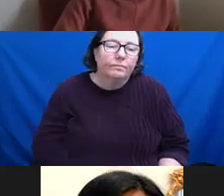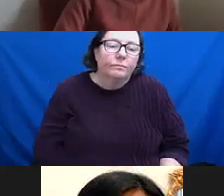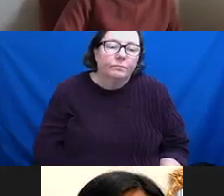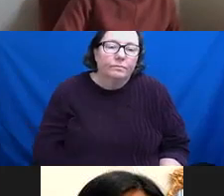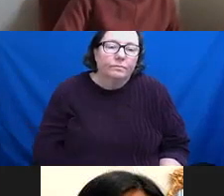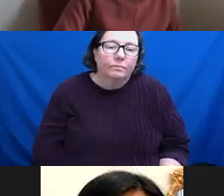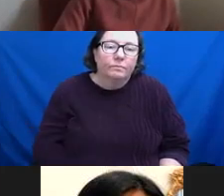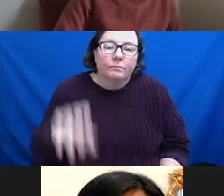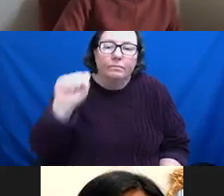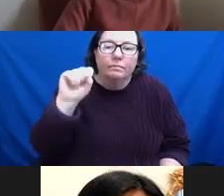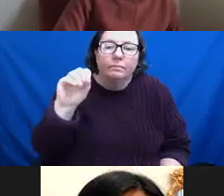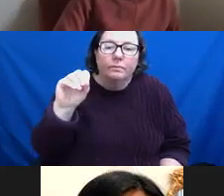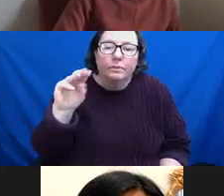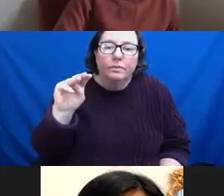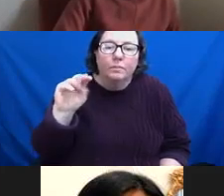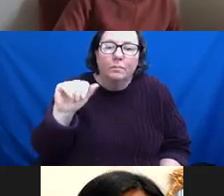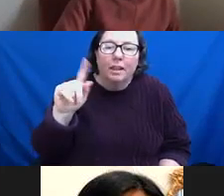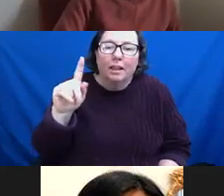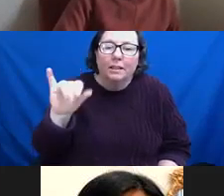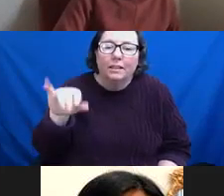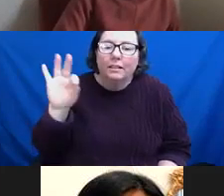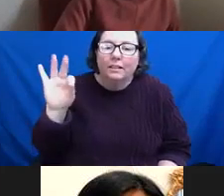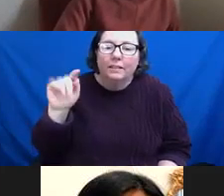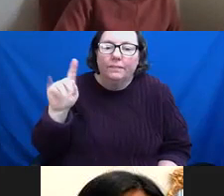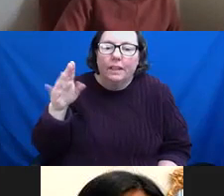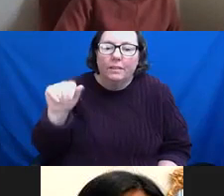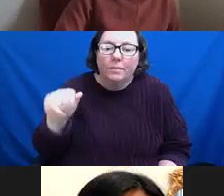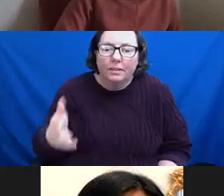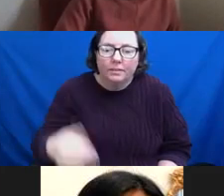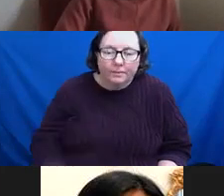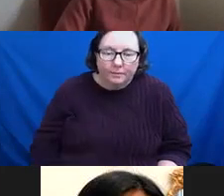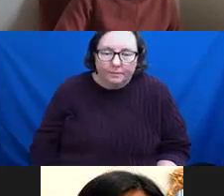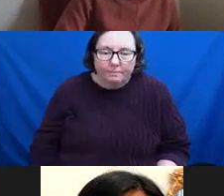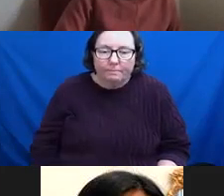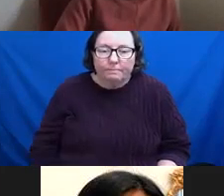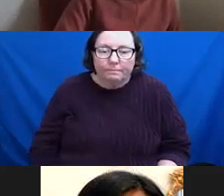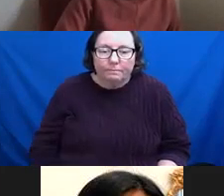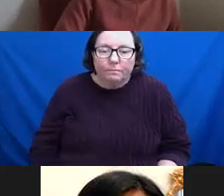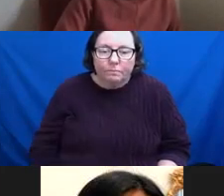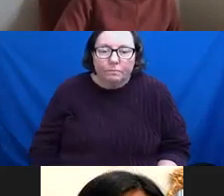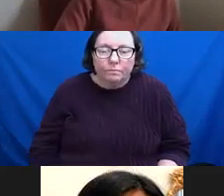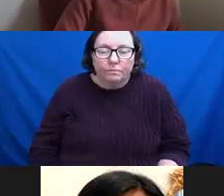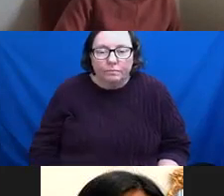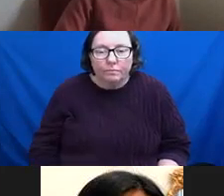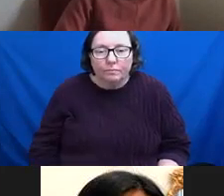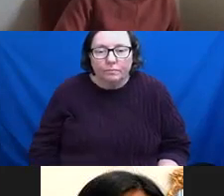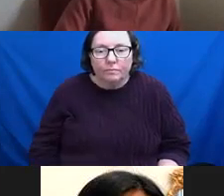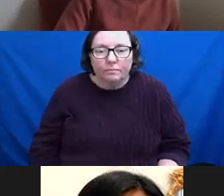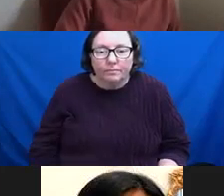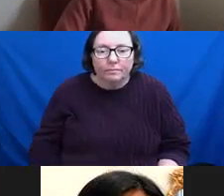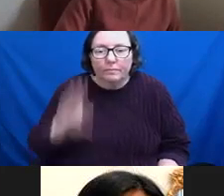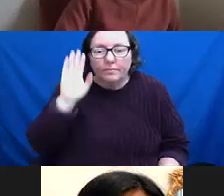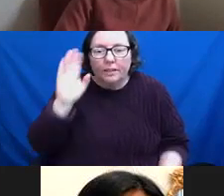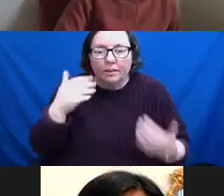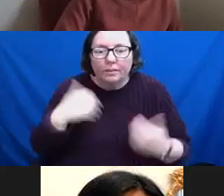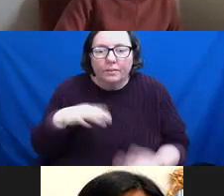Our Somali interpreter is Fatima Hassan. Hello, everyone. Good evening. My name is Fatima Hassan. I'm